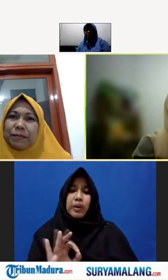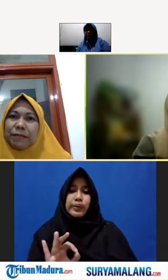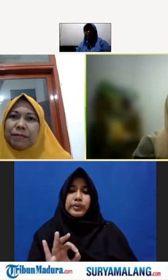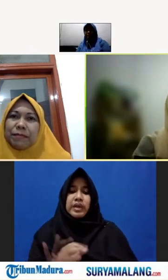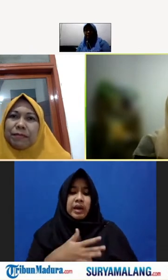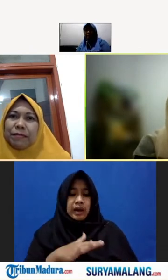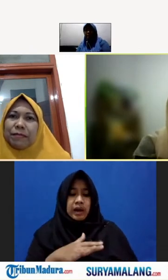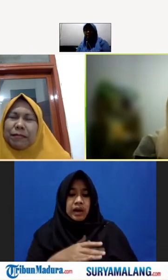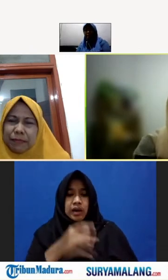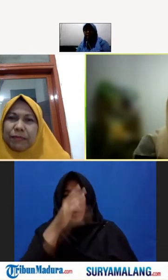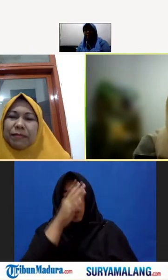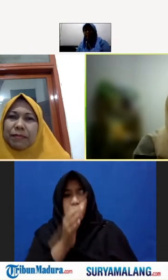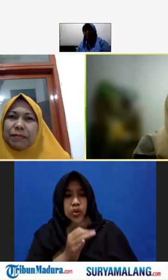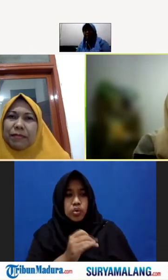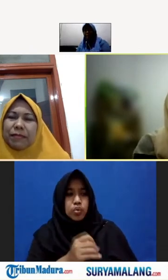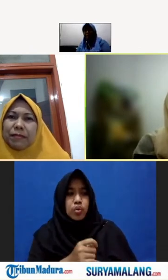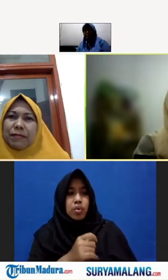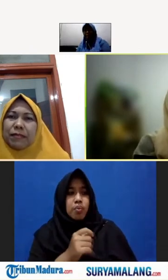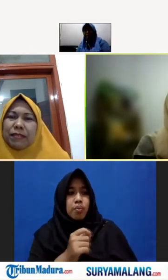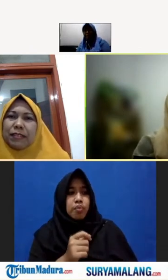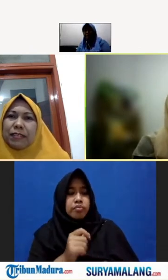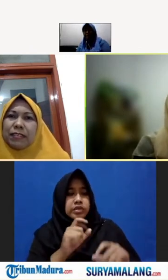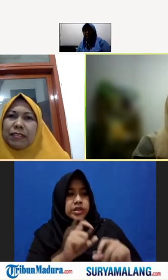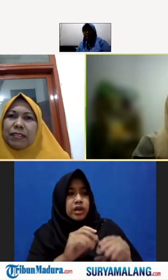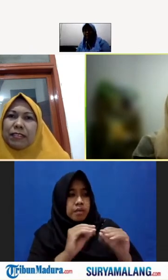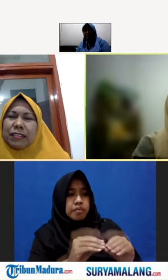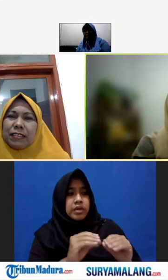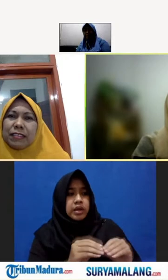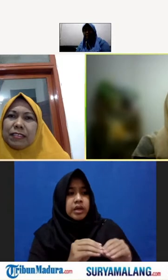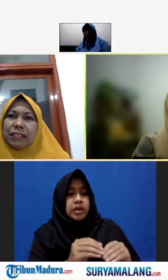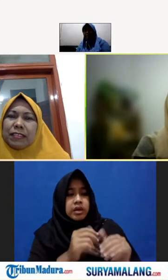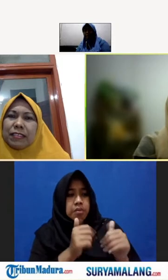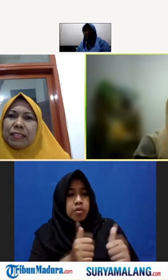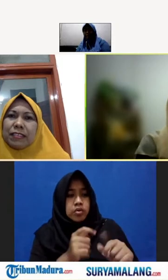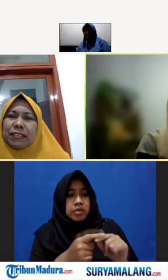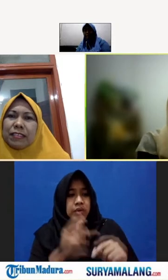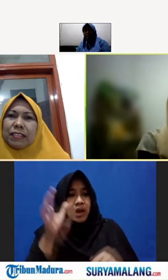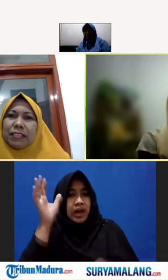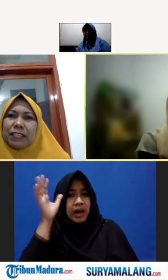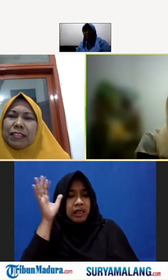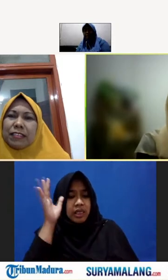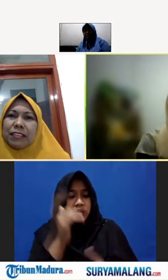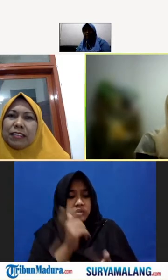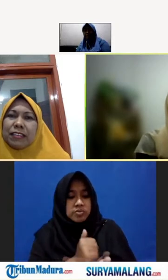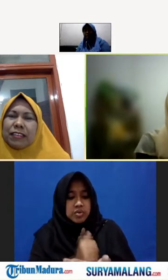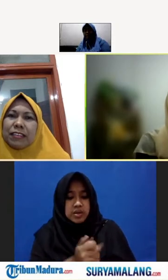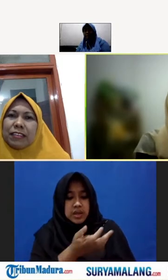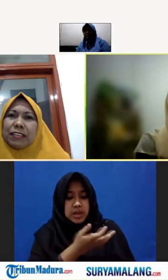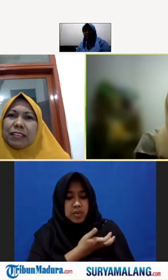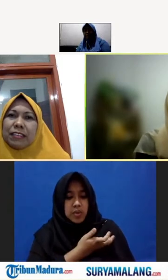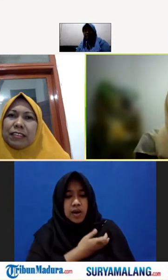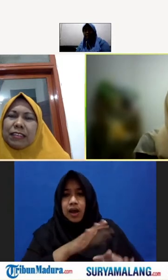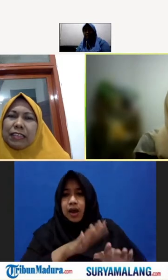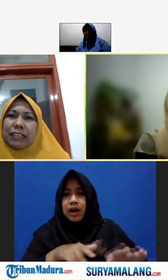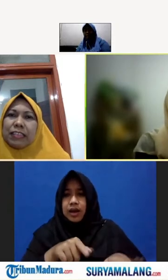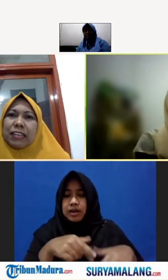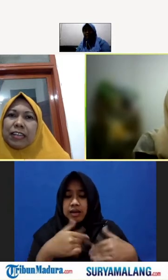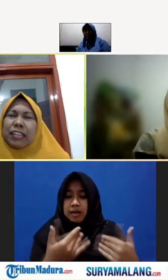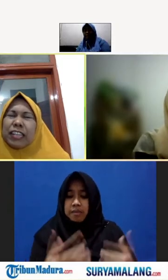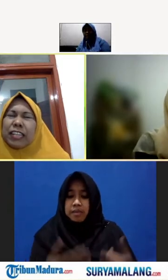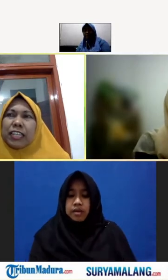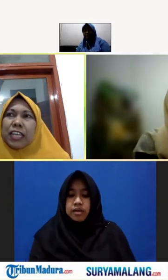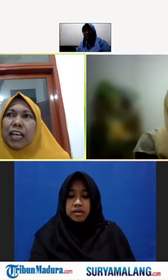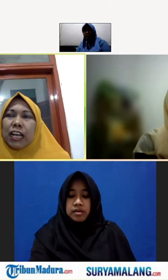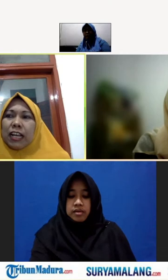pola asuhnya bagus kok. Cuman nggak ngerti sebenarnya apa sih yang diinginkan oleh anak gitu. Ya